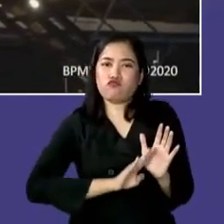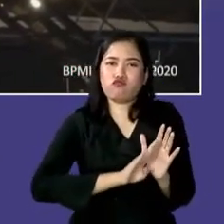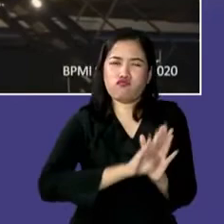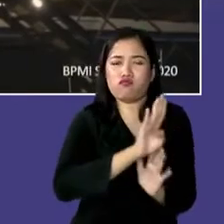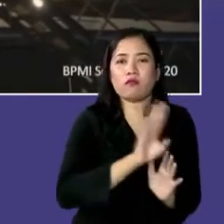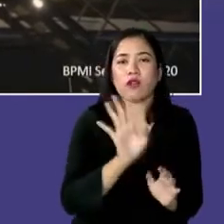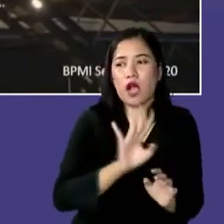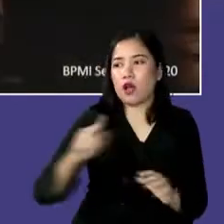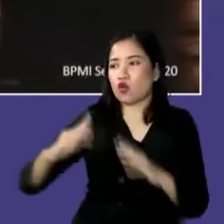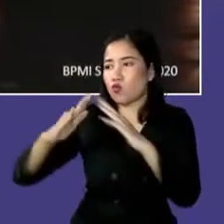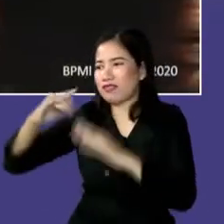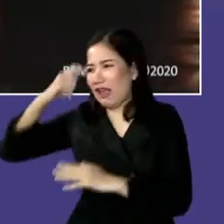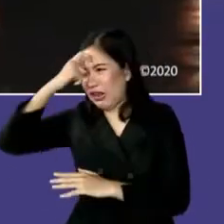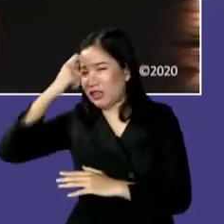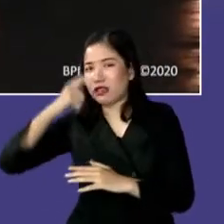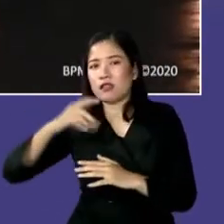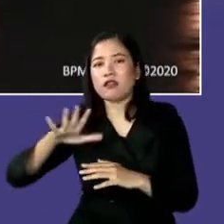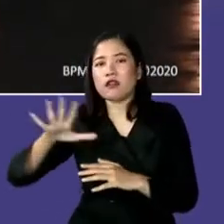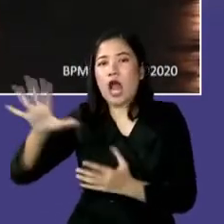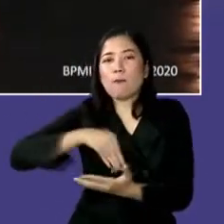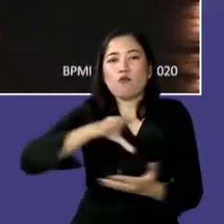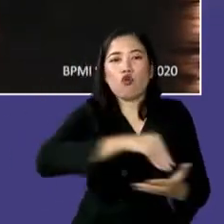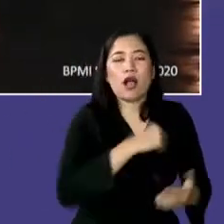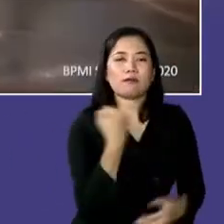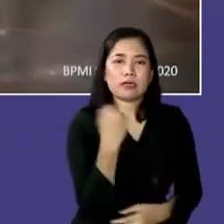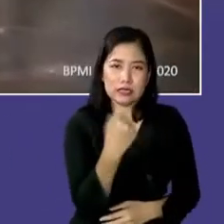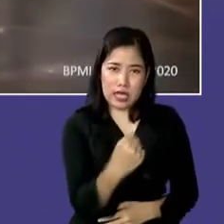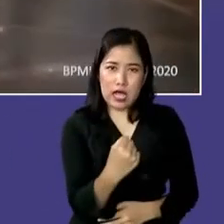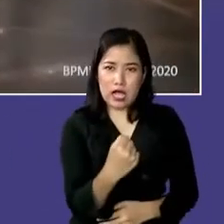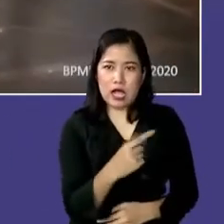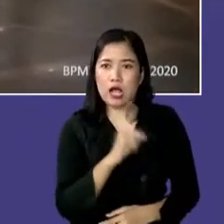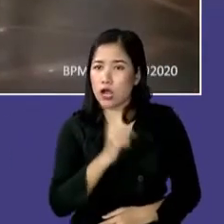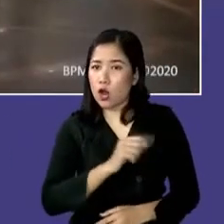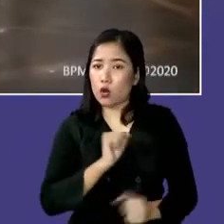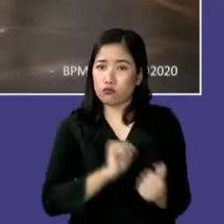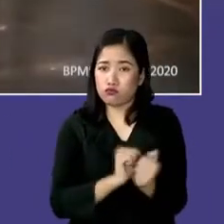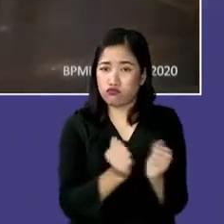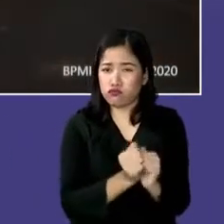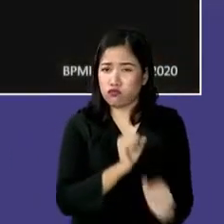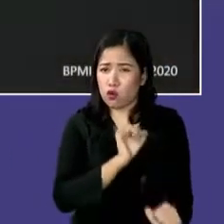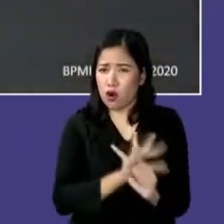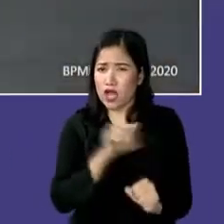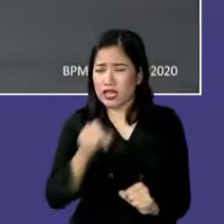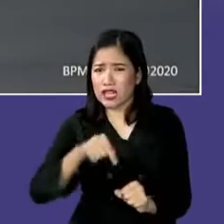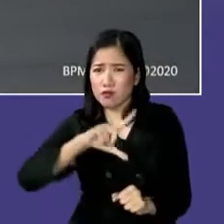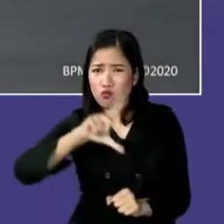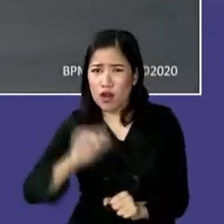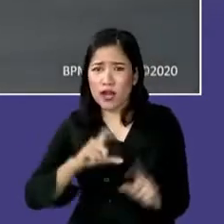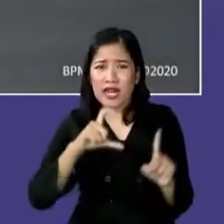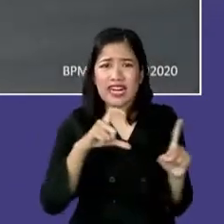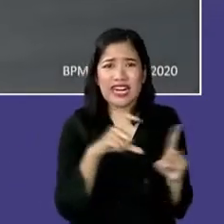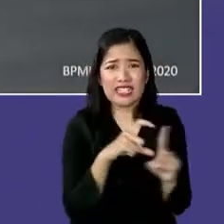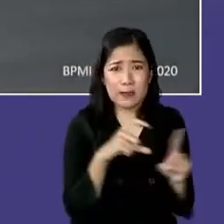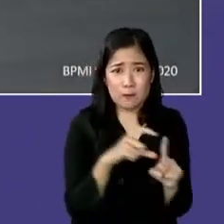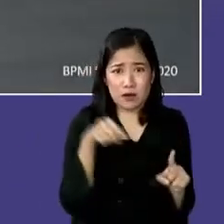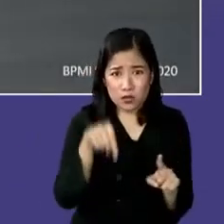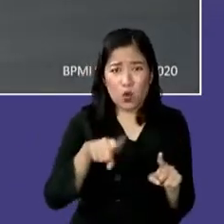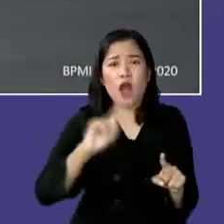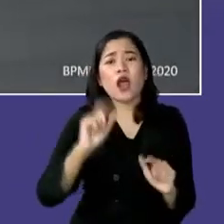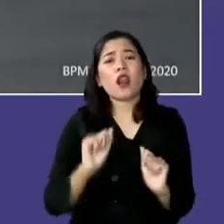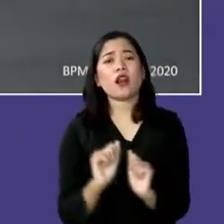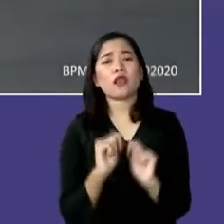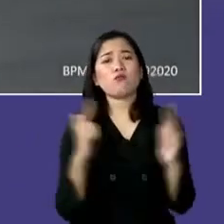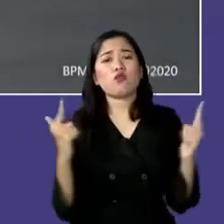tidak mampu untuk menampung itu sendiri ngomong-ngomong aja kan ini kan nanti ini Ken Dedes yang raya.doc ya nantikan akan ada liburan